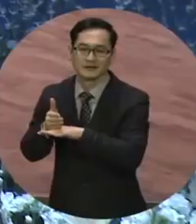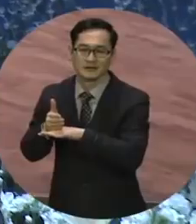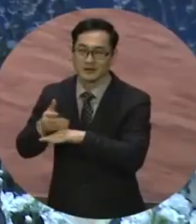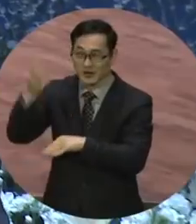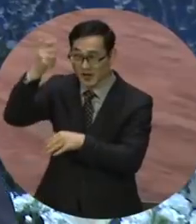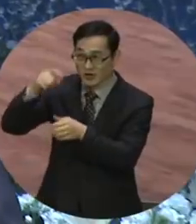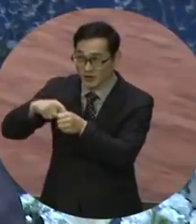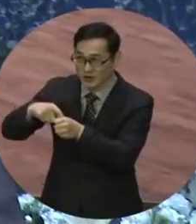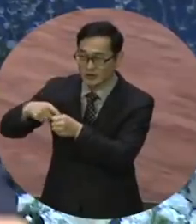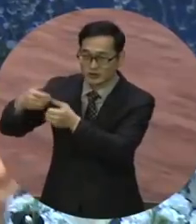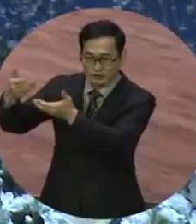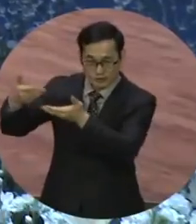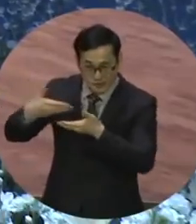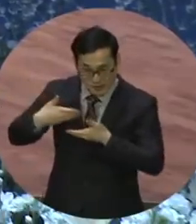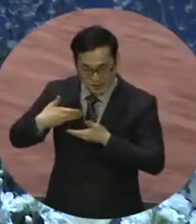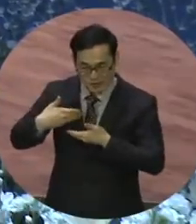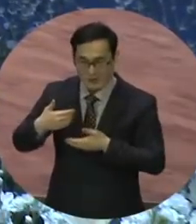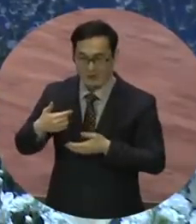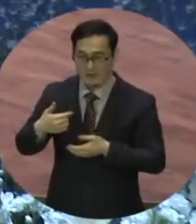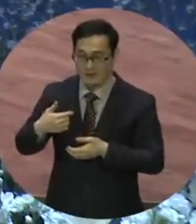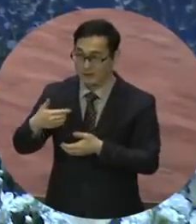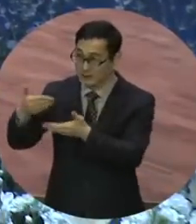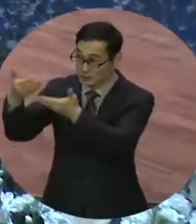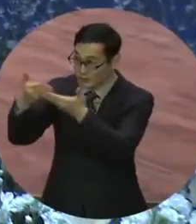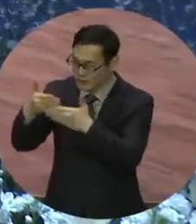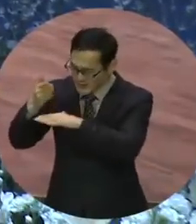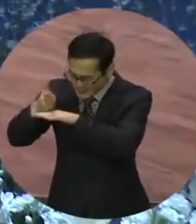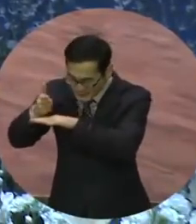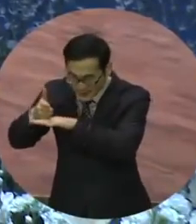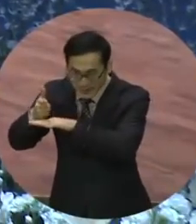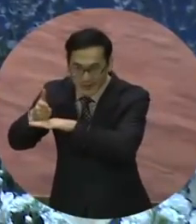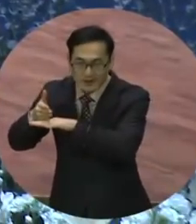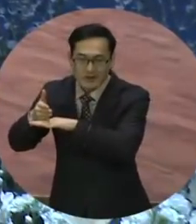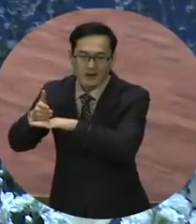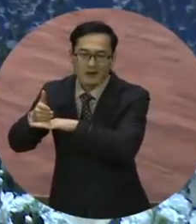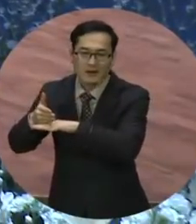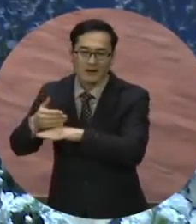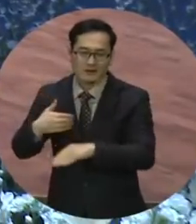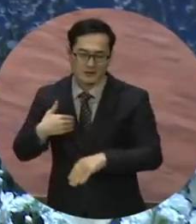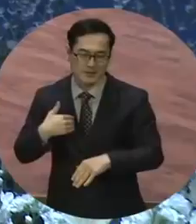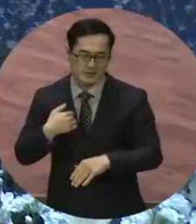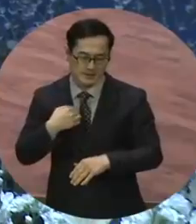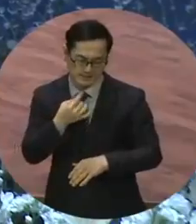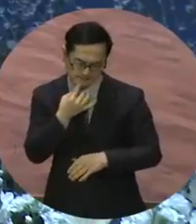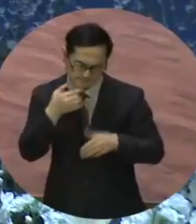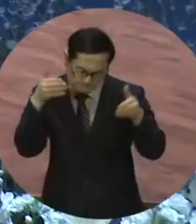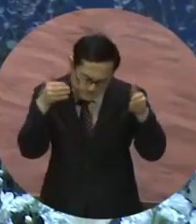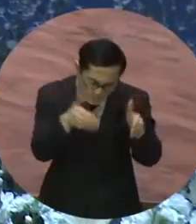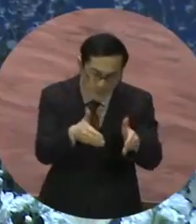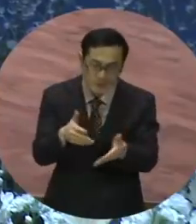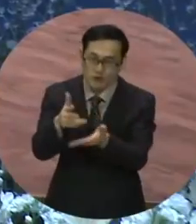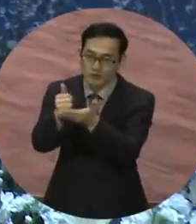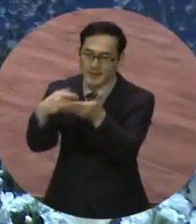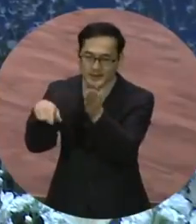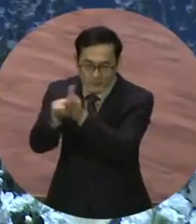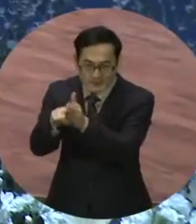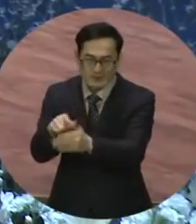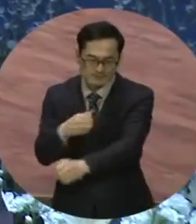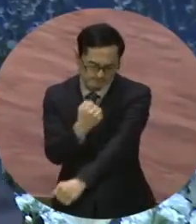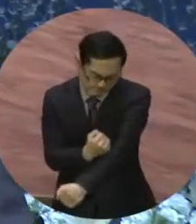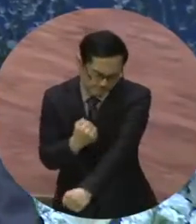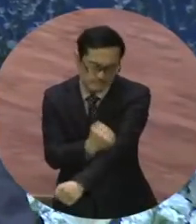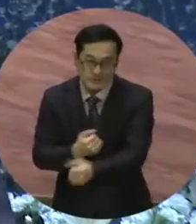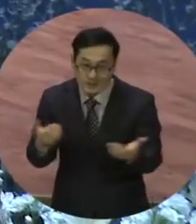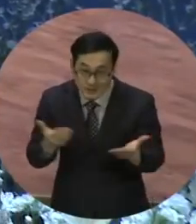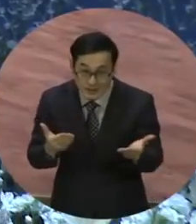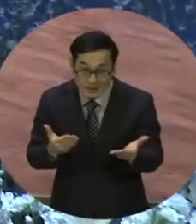공급받으면서 내게 주신 직분에 올인을 3년만 해봐라 그랬어요. 3년만 해보면 어떤 일이 일어나는가.